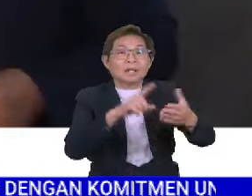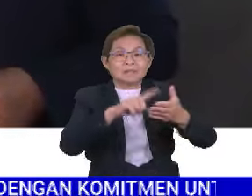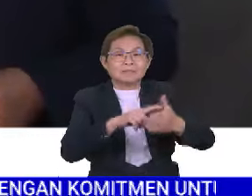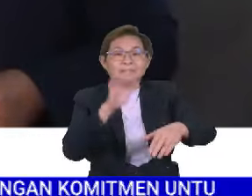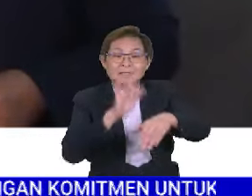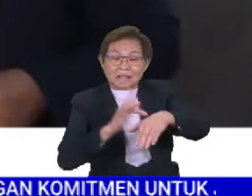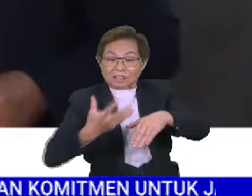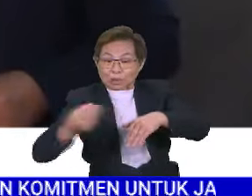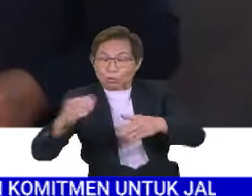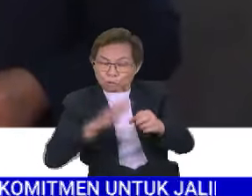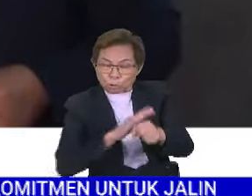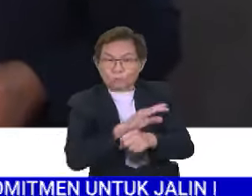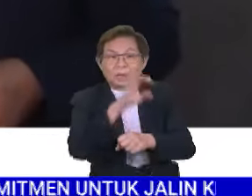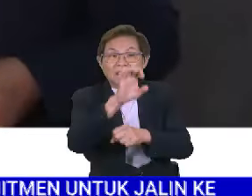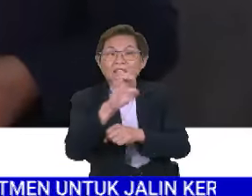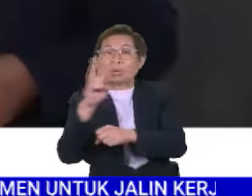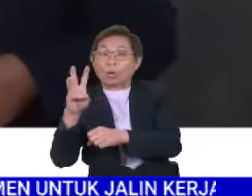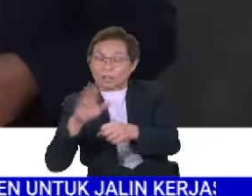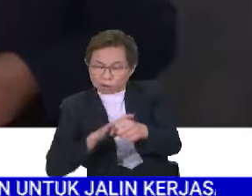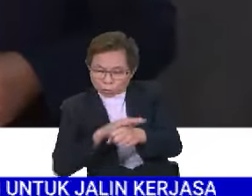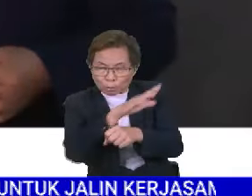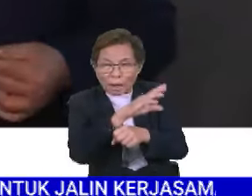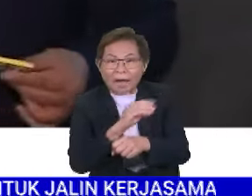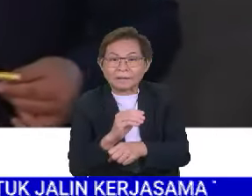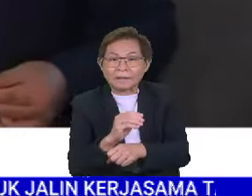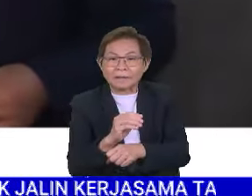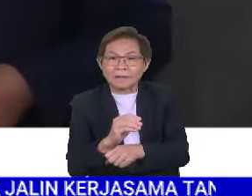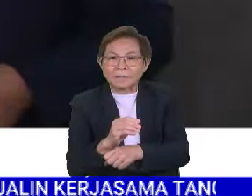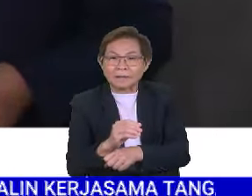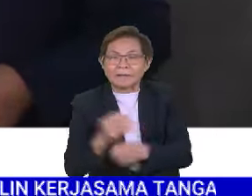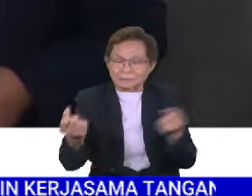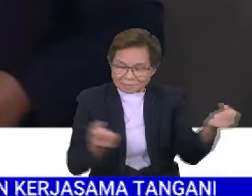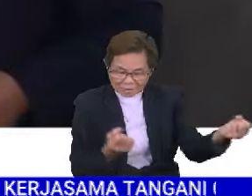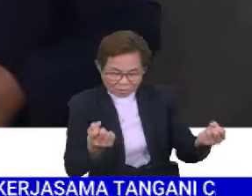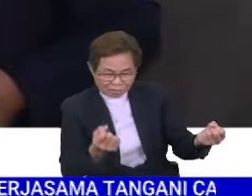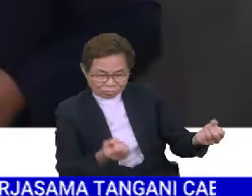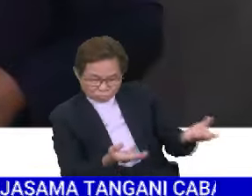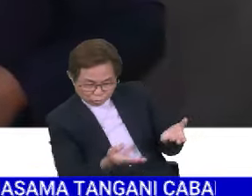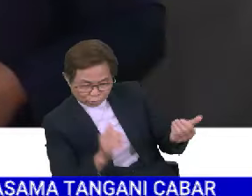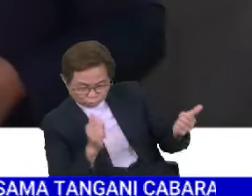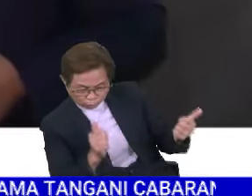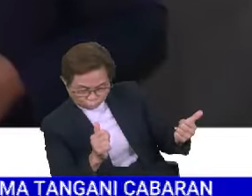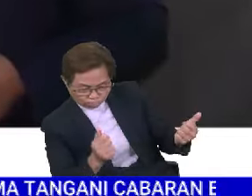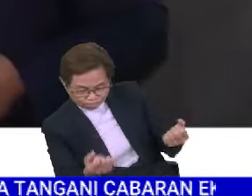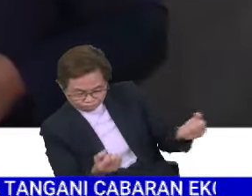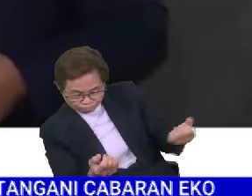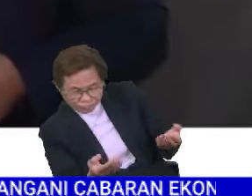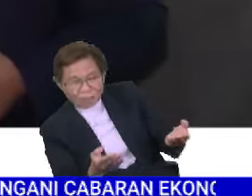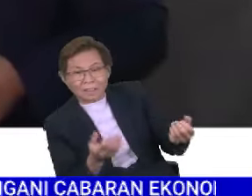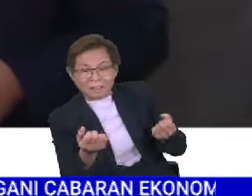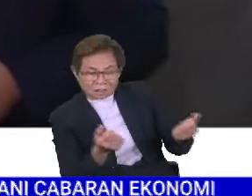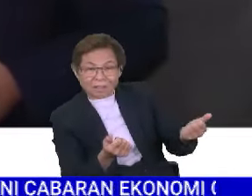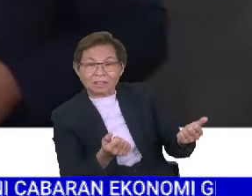cukup dan e-wallet juga cukup, serta pastikan kenderaan anda diselenggara dengan baik. Dan saya